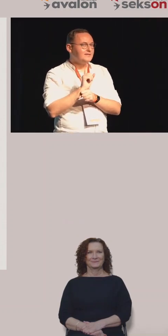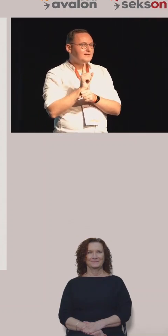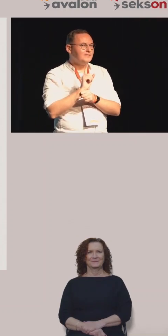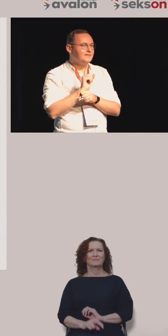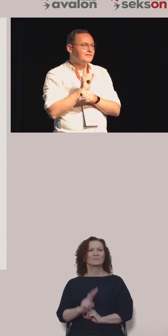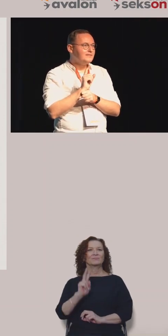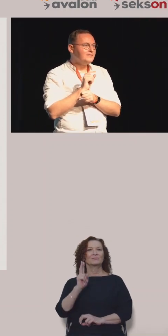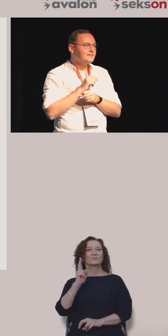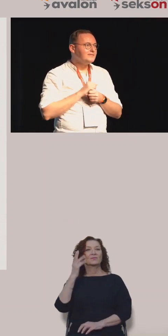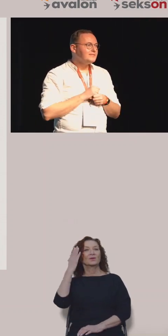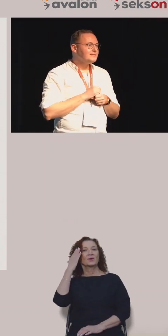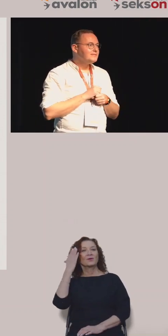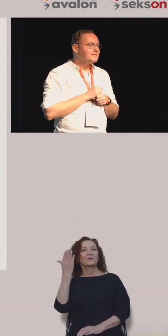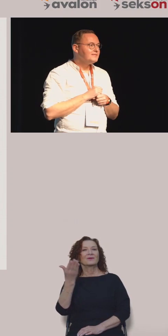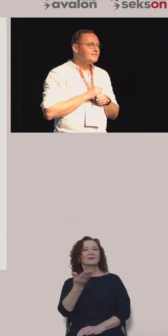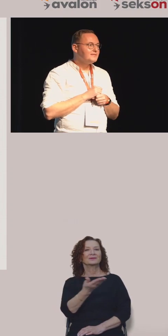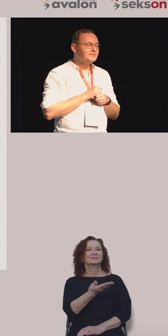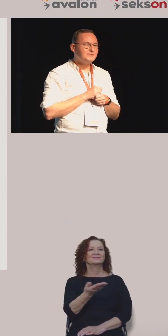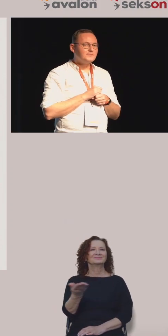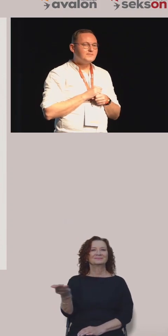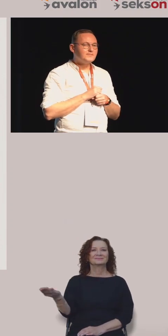Kto wie?